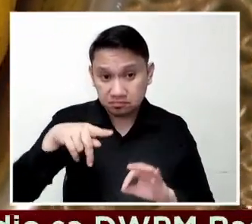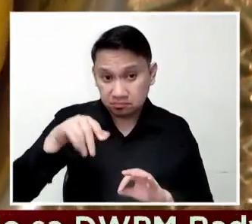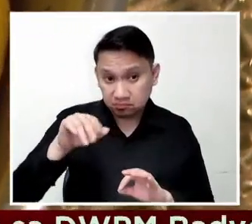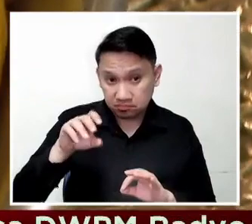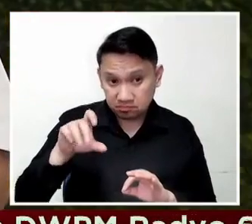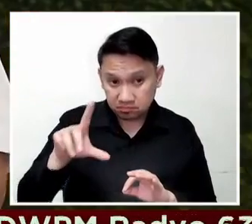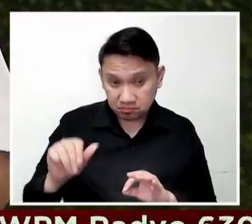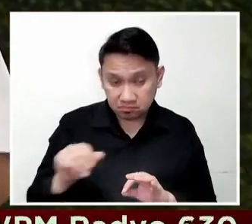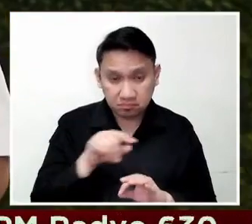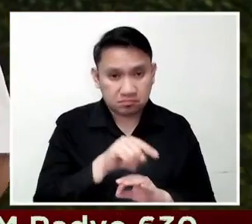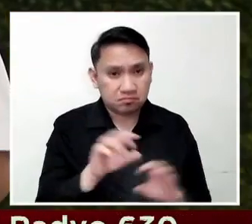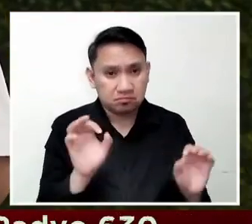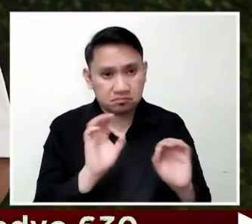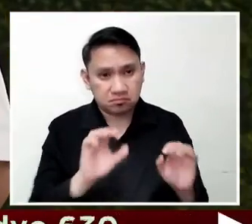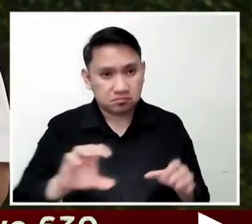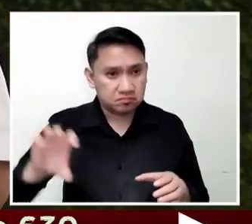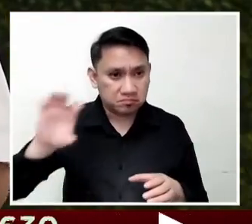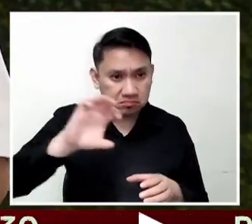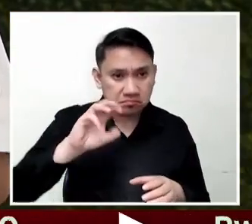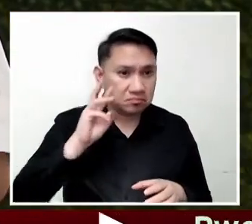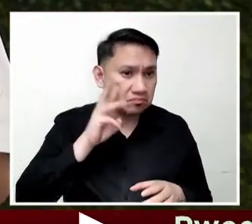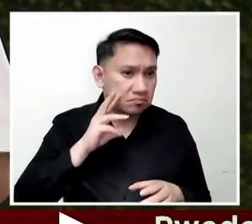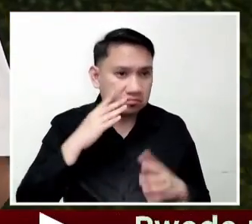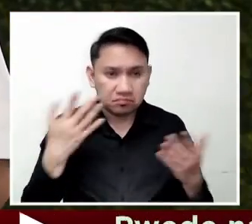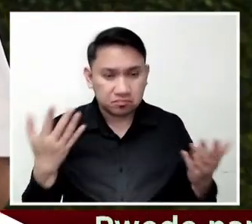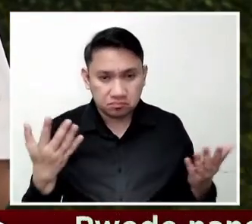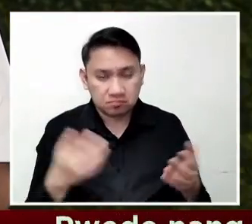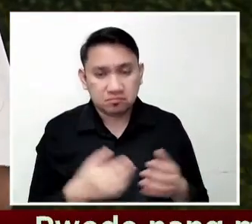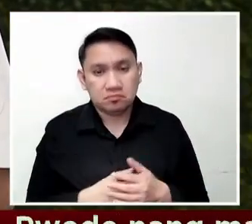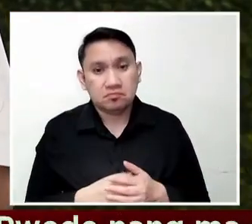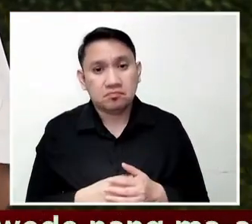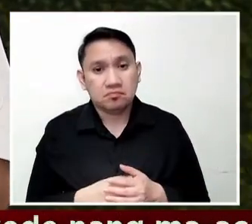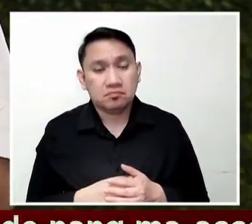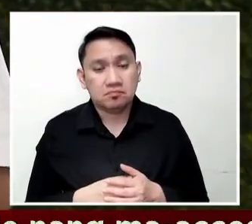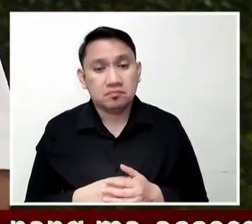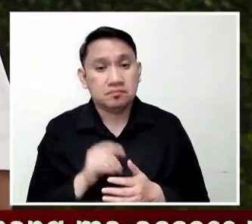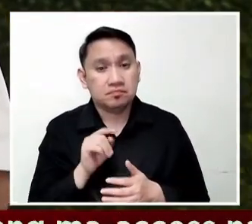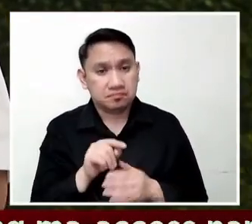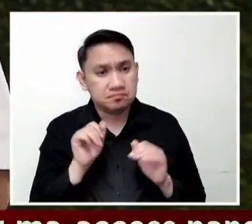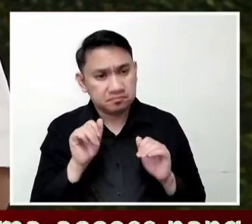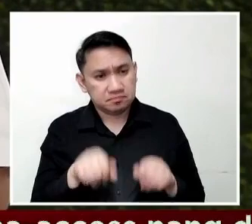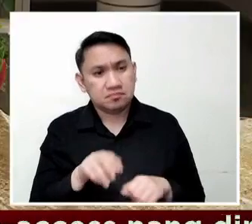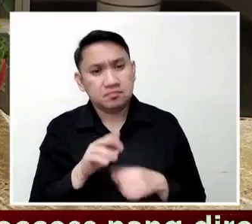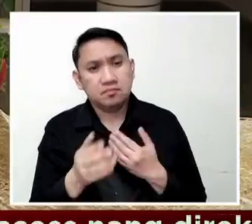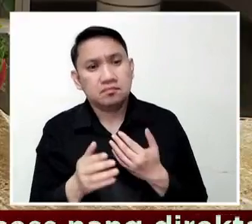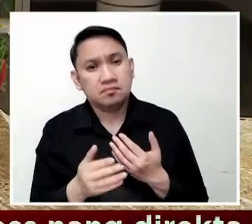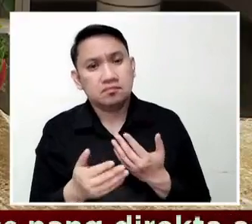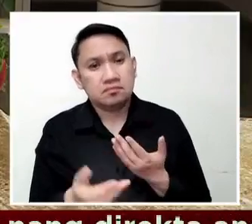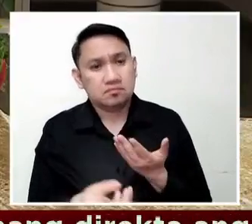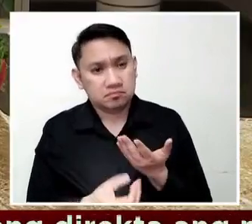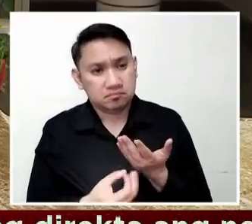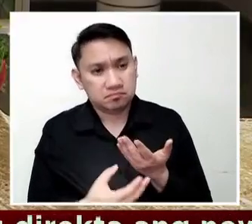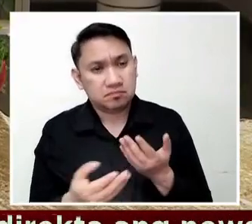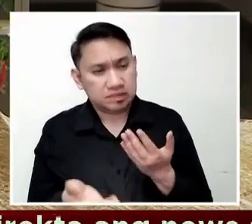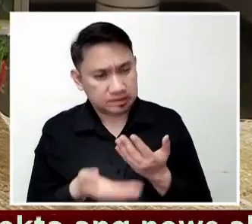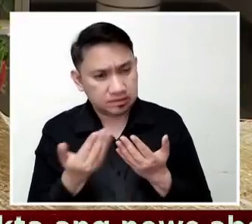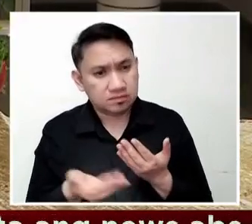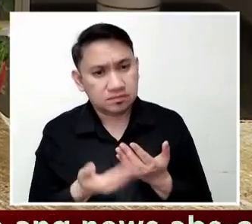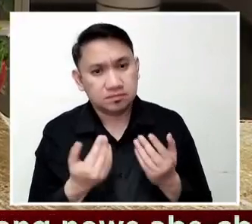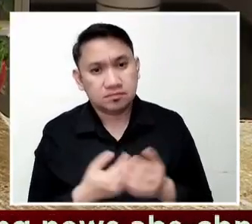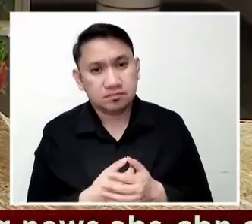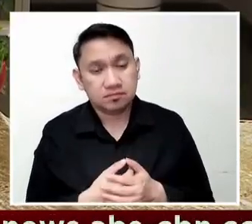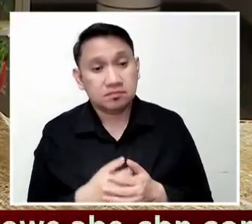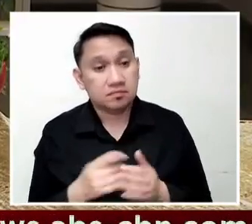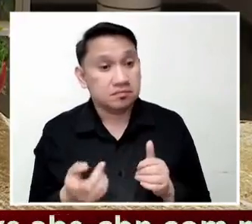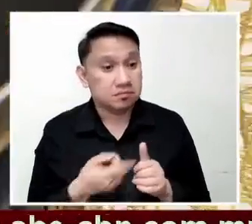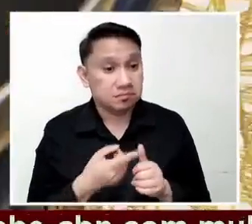ito walang alak, walang wine na ginagamit. So talagang affordable at madaling lutuin to. Una, maglagay ng